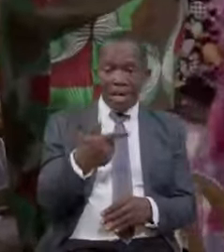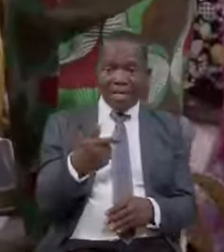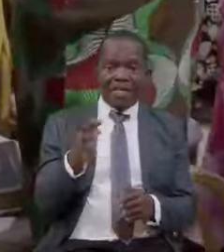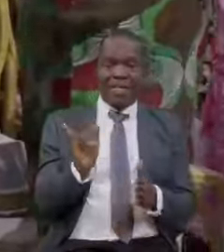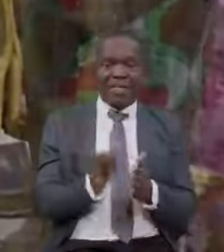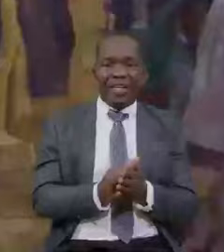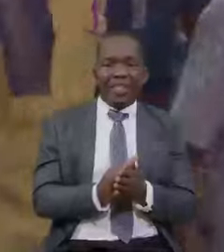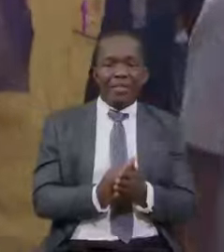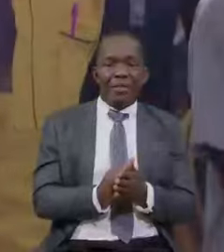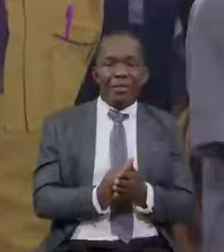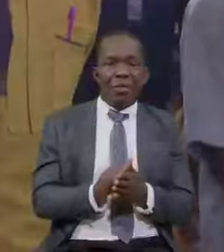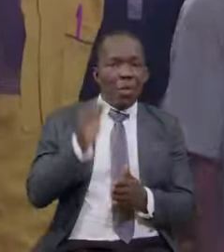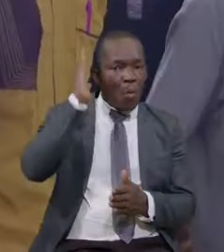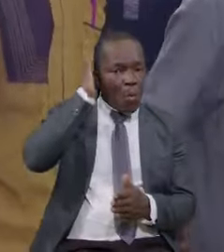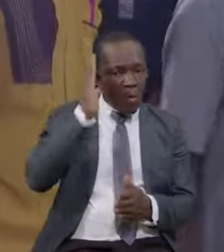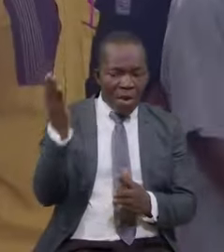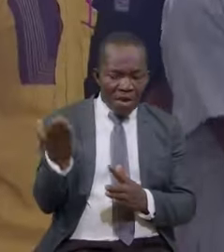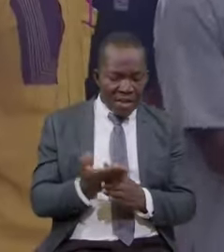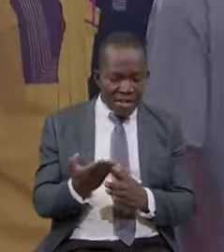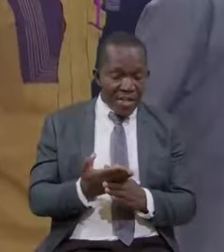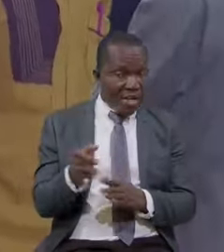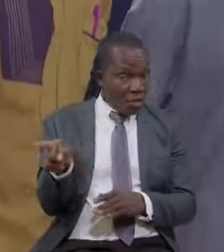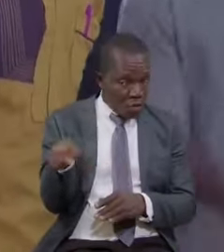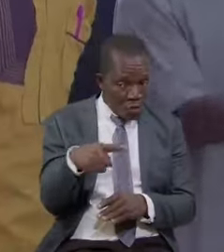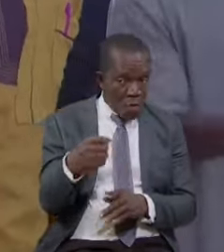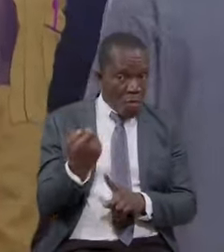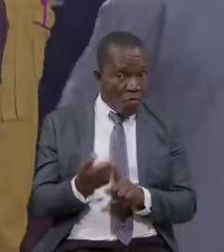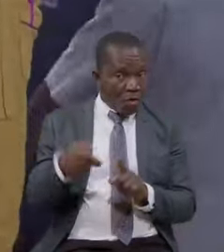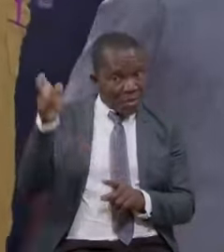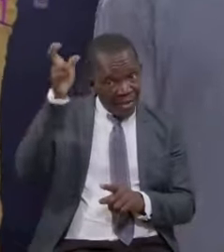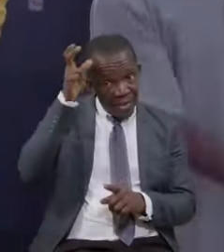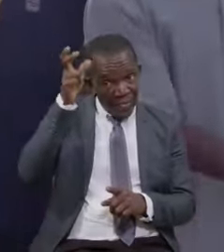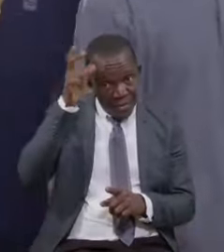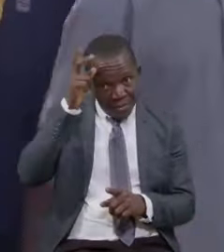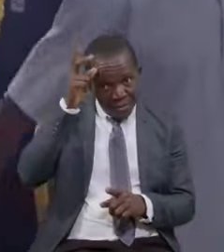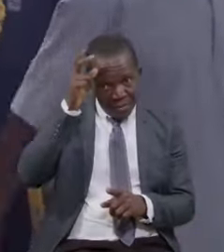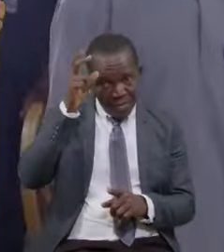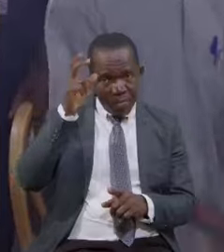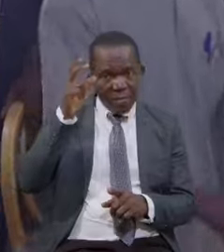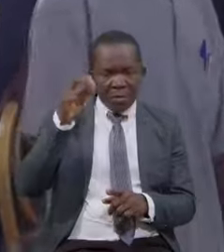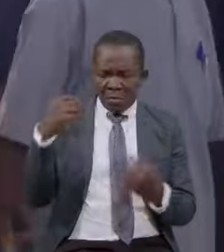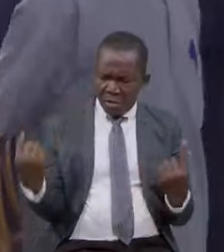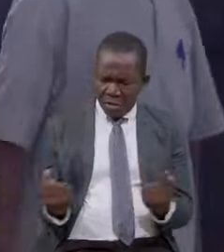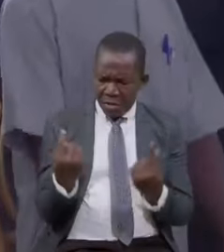bagage qui vient de l'autre côté le